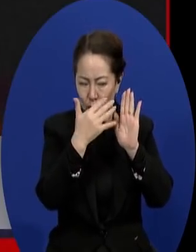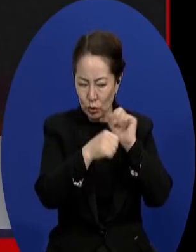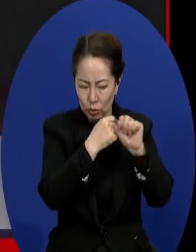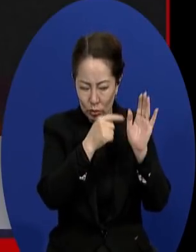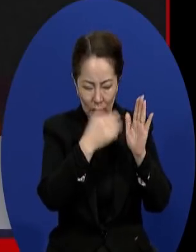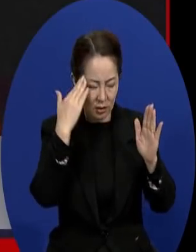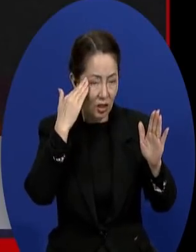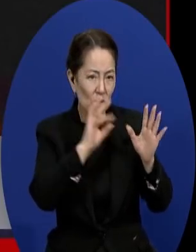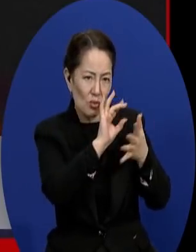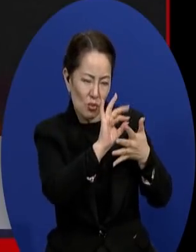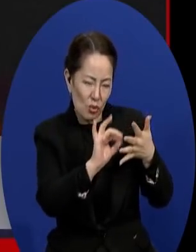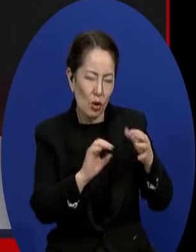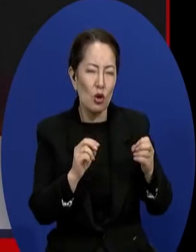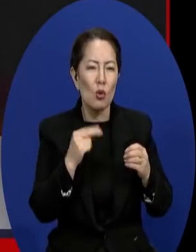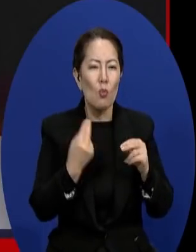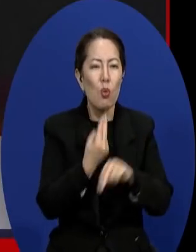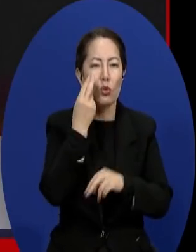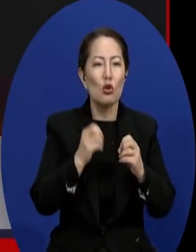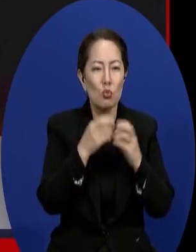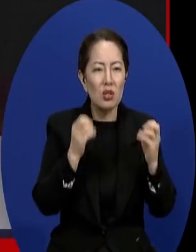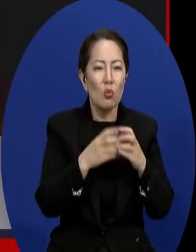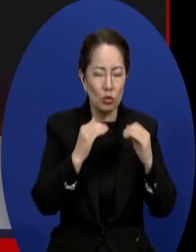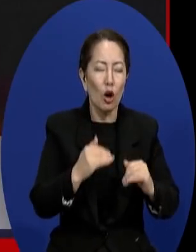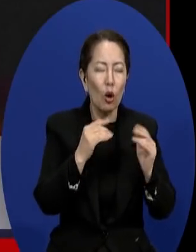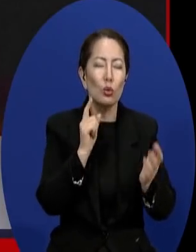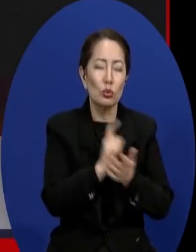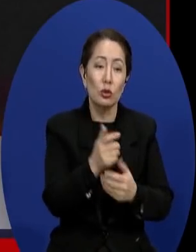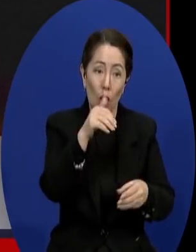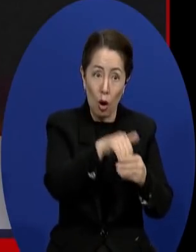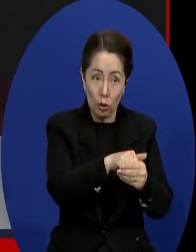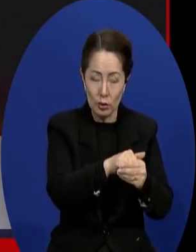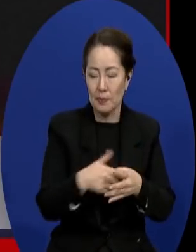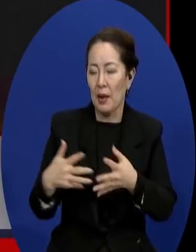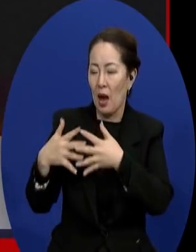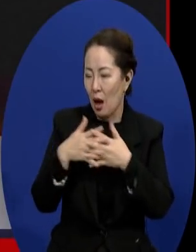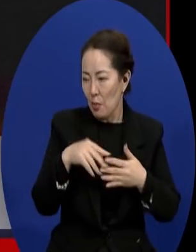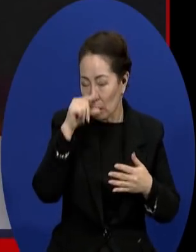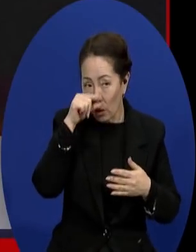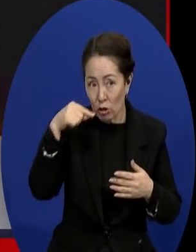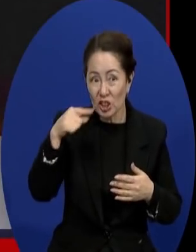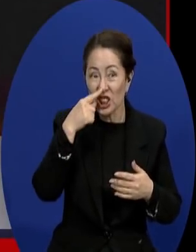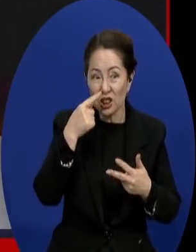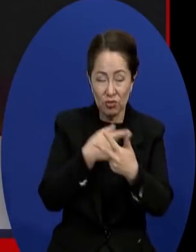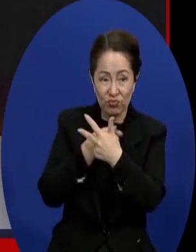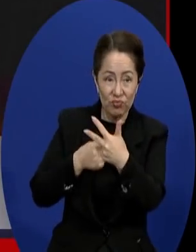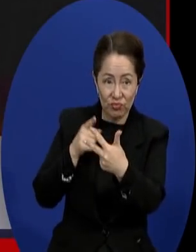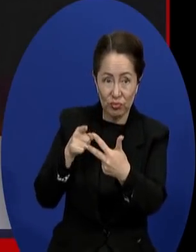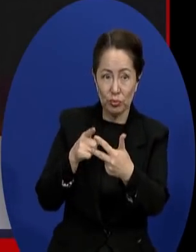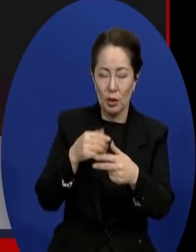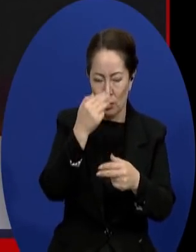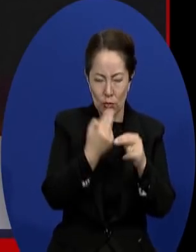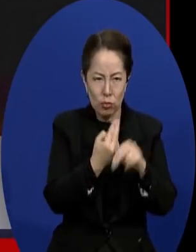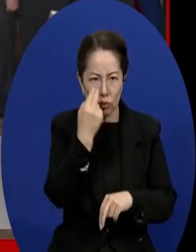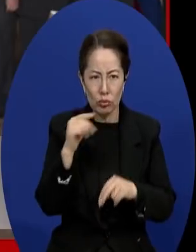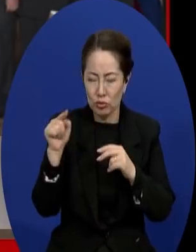одоо төрөл бүрийн туучин бүтээх хөгжүүлэх тухай багтсан байна. Америк, Орос, Хятад зэрэг одоо бусад орнууд ийм төрлийн одоо